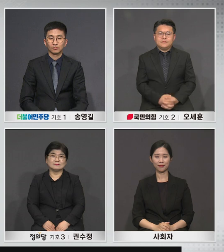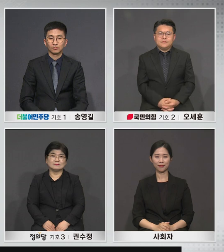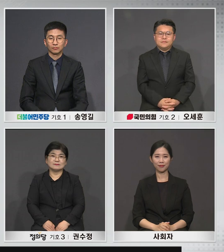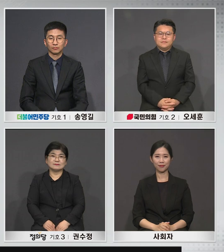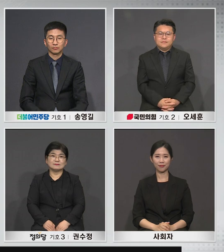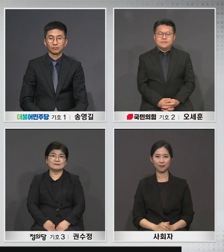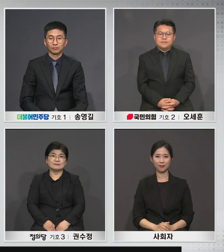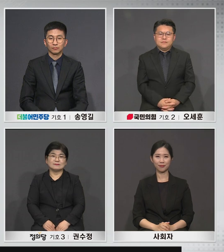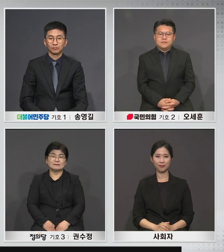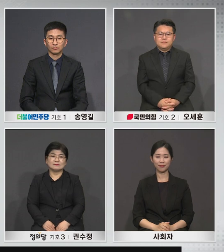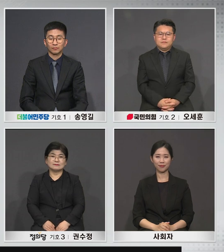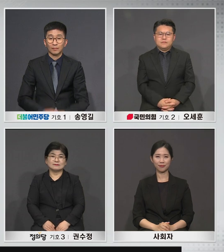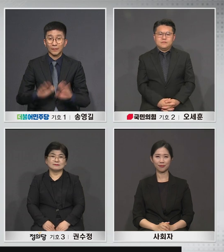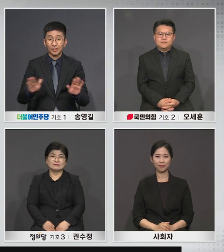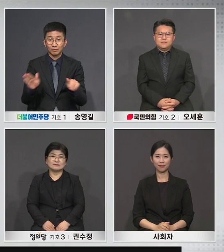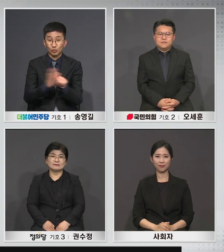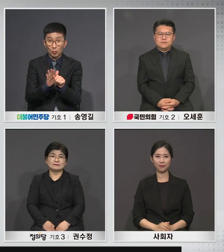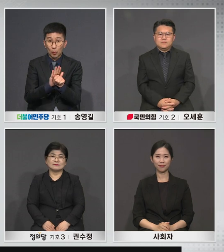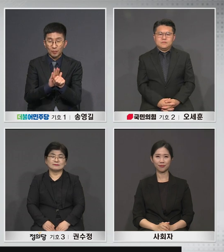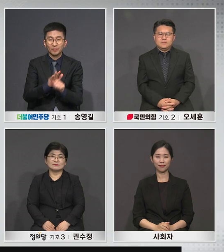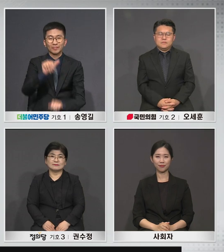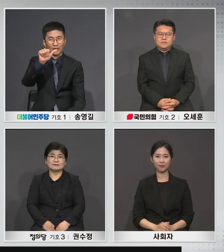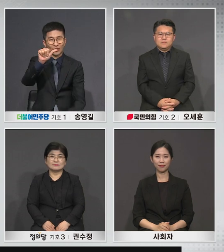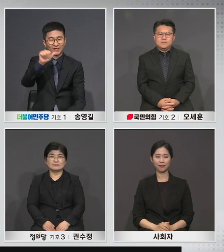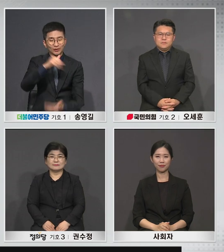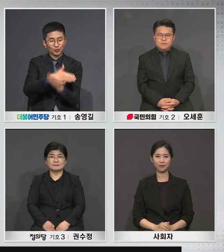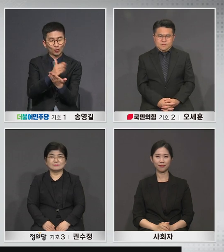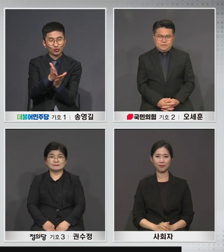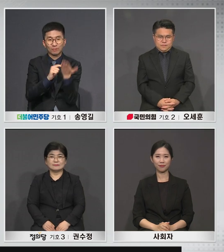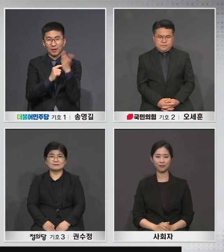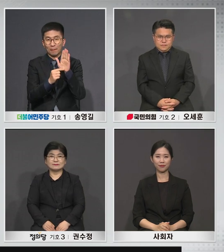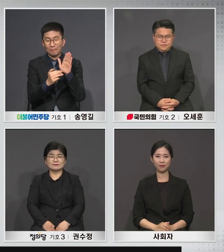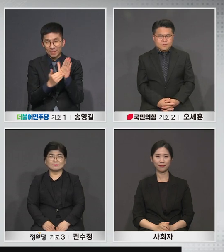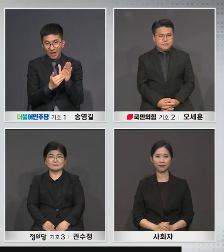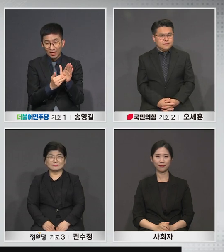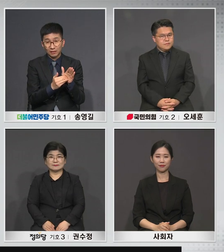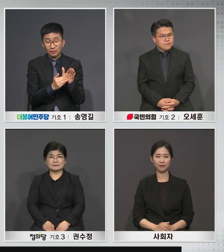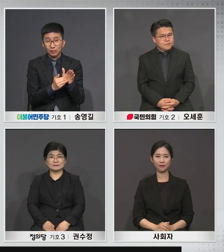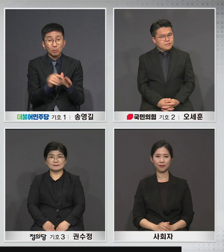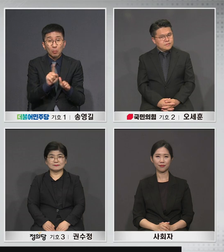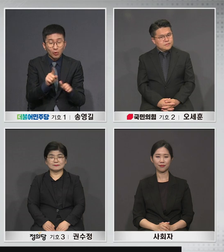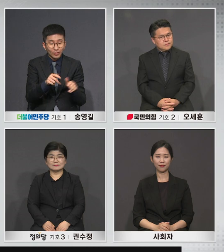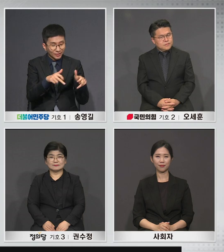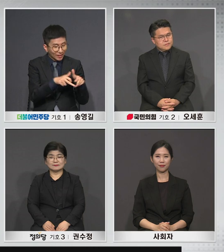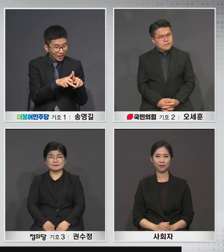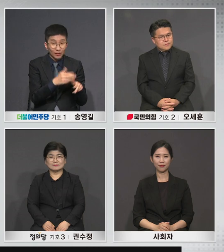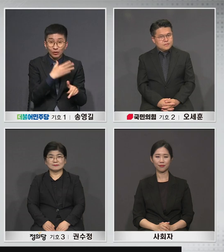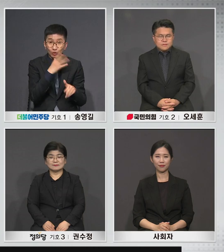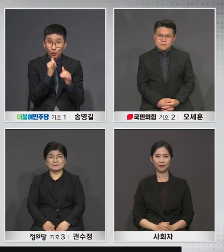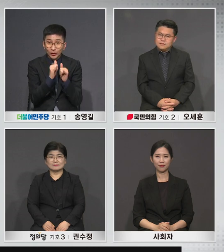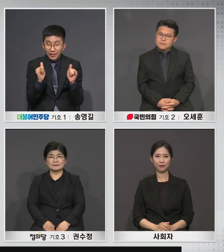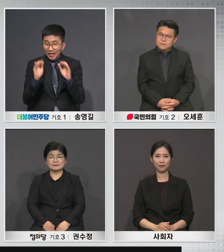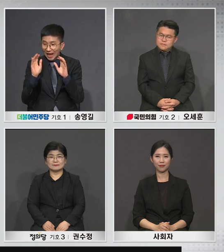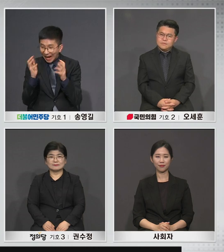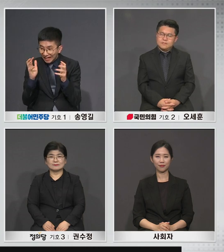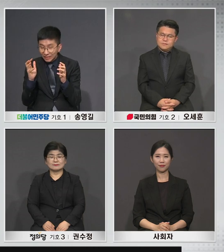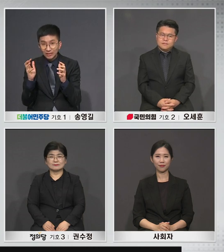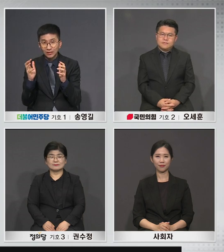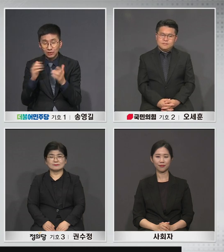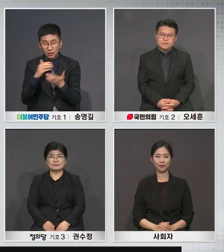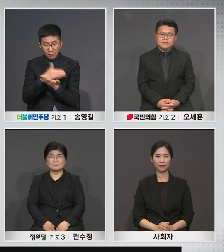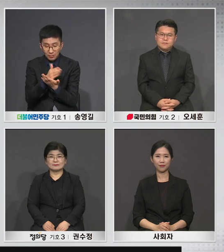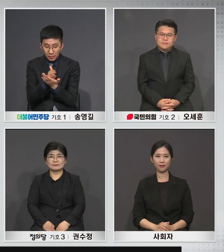5대 돌봄제 공약을 발표했습니다. 장애인이나 노인이나 우리 어린이들부터 시작해서 이런